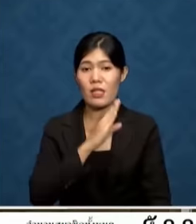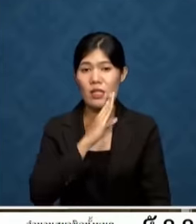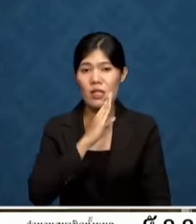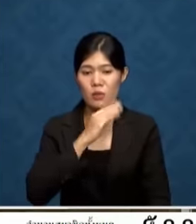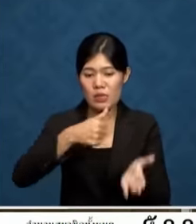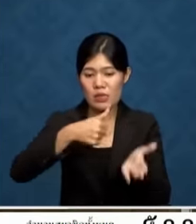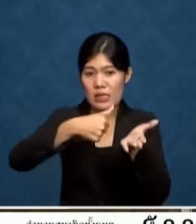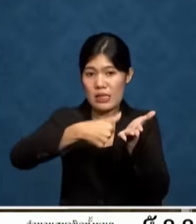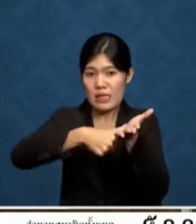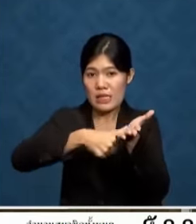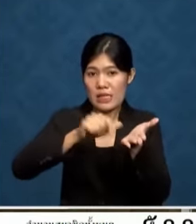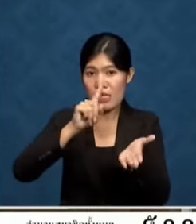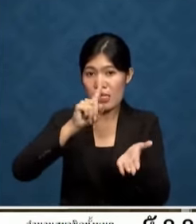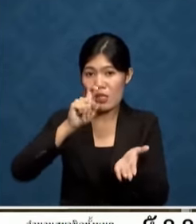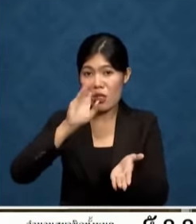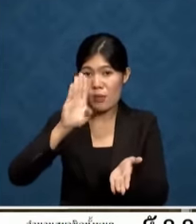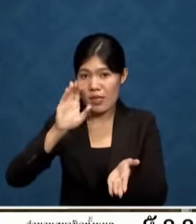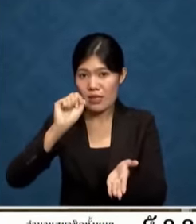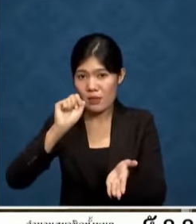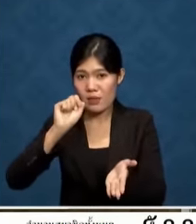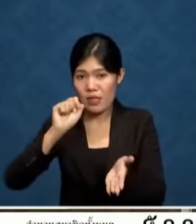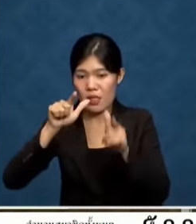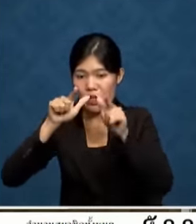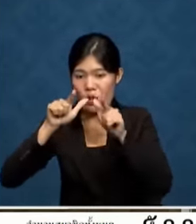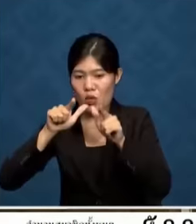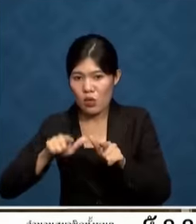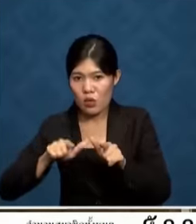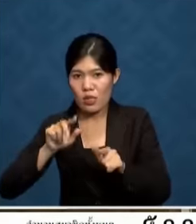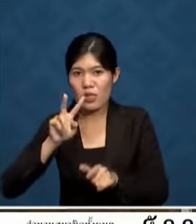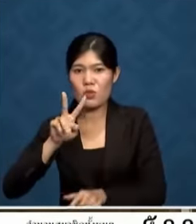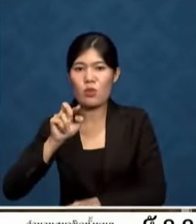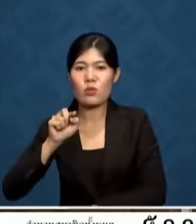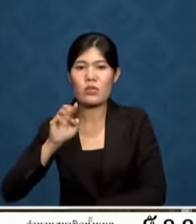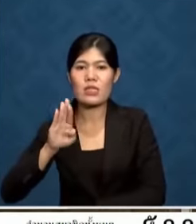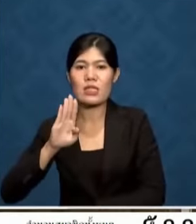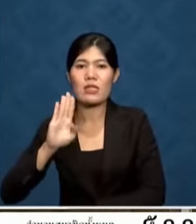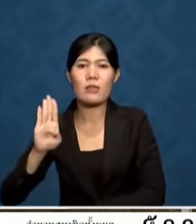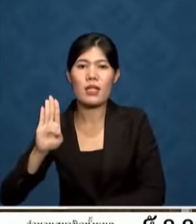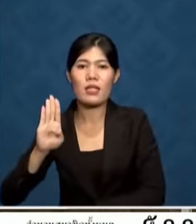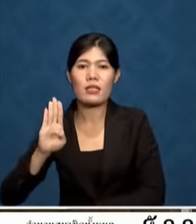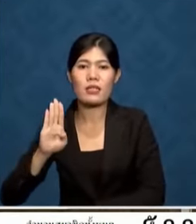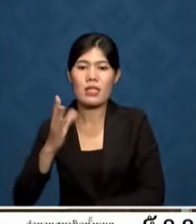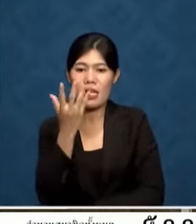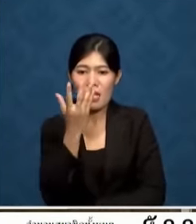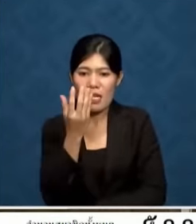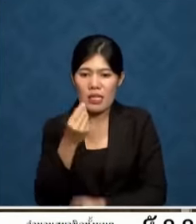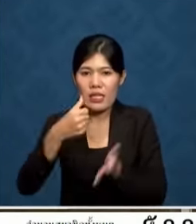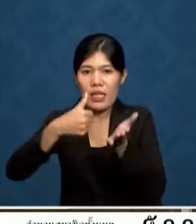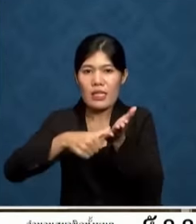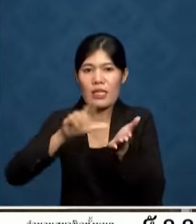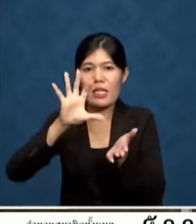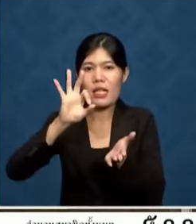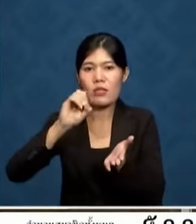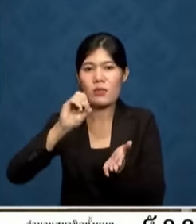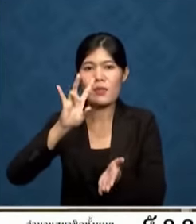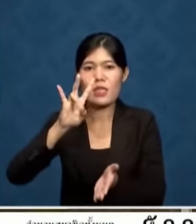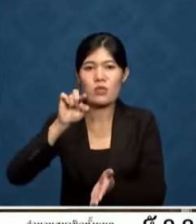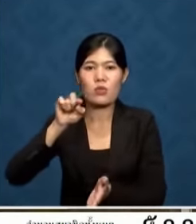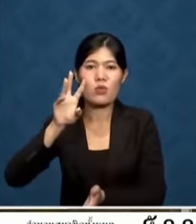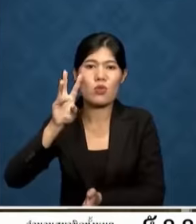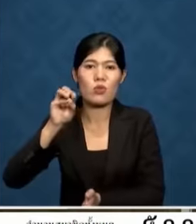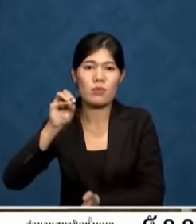100บาทก็ลดหนี้ได้ 2.4บาทยังเหลือหนี้ 97บาท 60